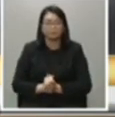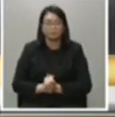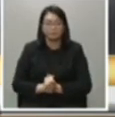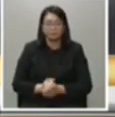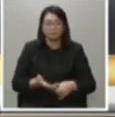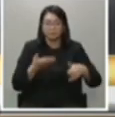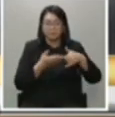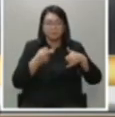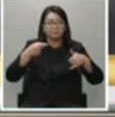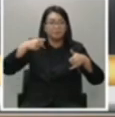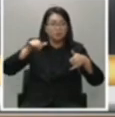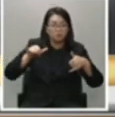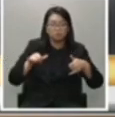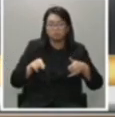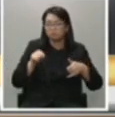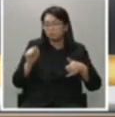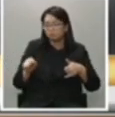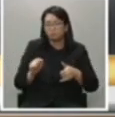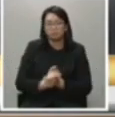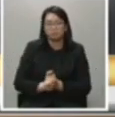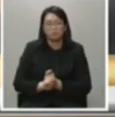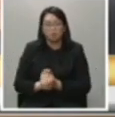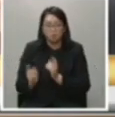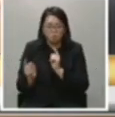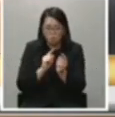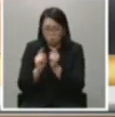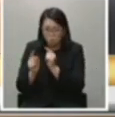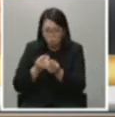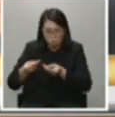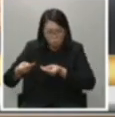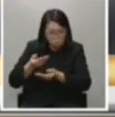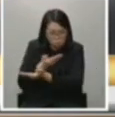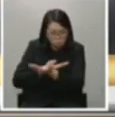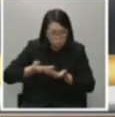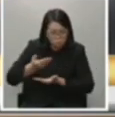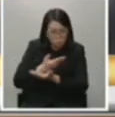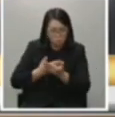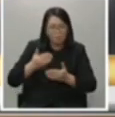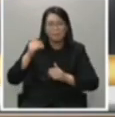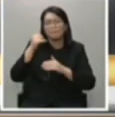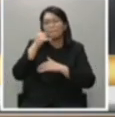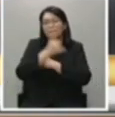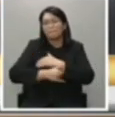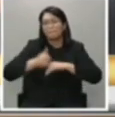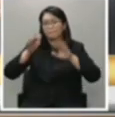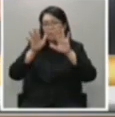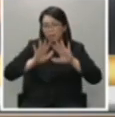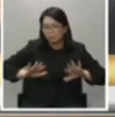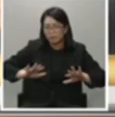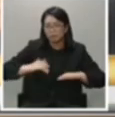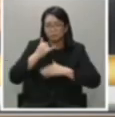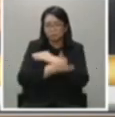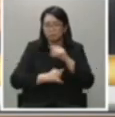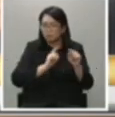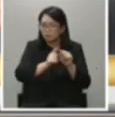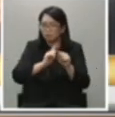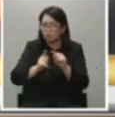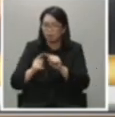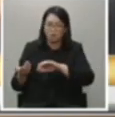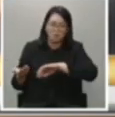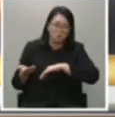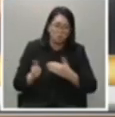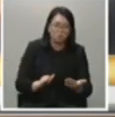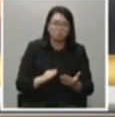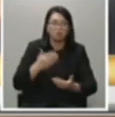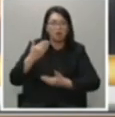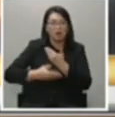ประเทศในอาเซียนและในเอเชียล้มเหลวแล้วล่าสุดรัฐบาลพลเอกประยุทธ์จันโอชายังเจรจาการค้